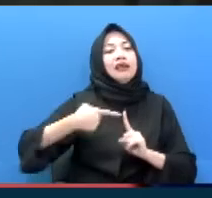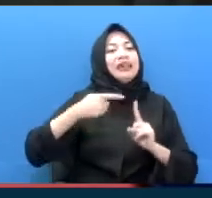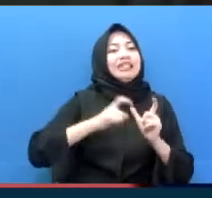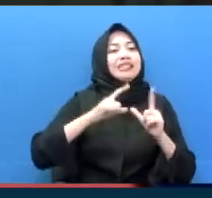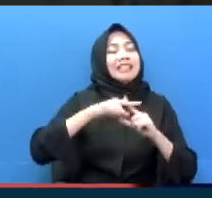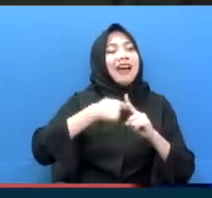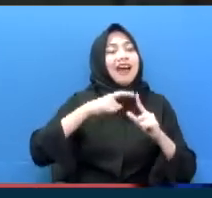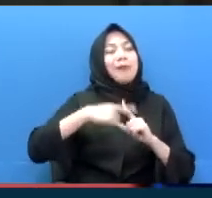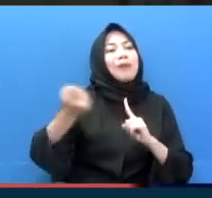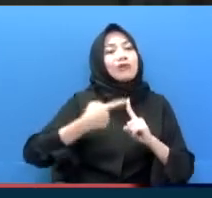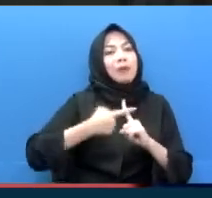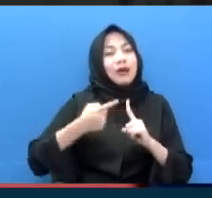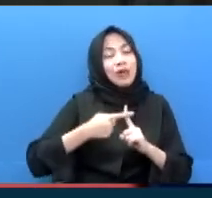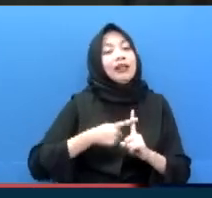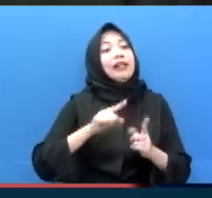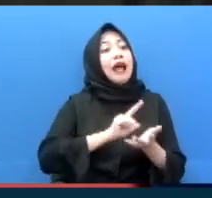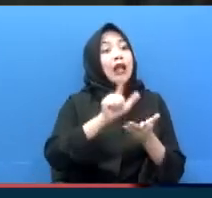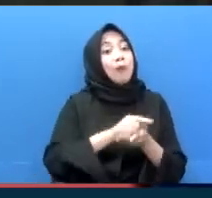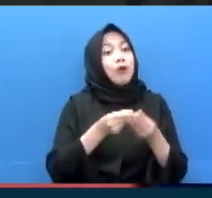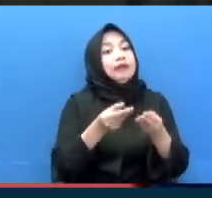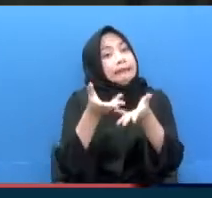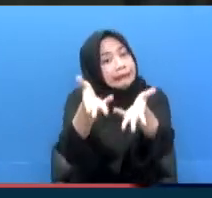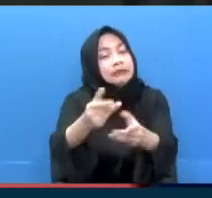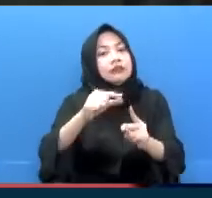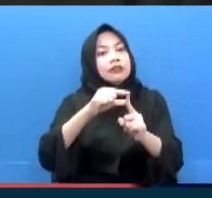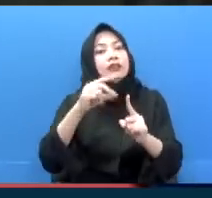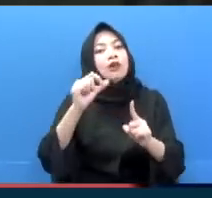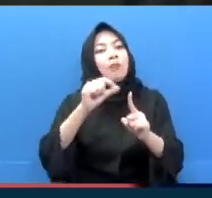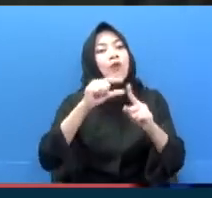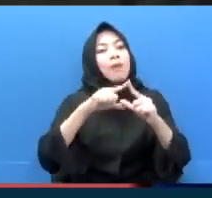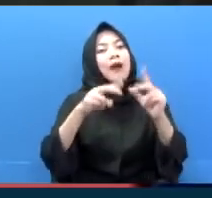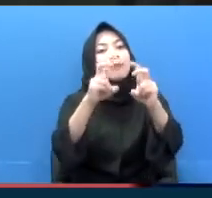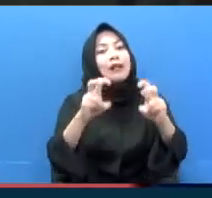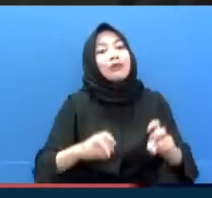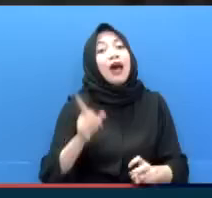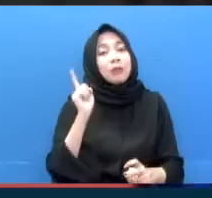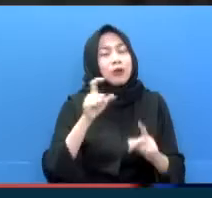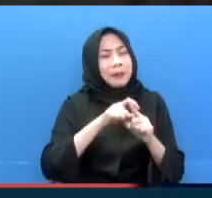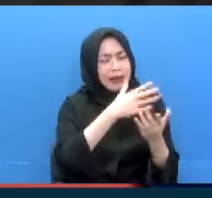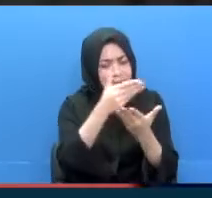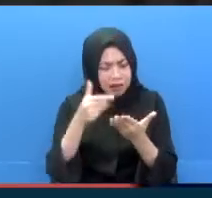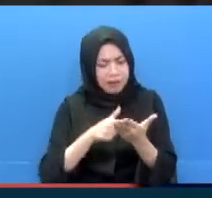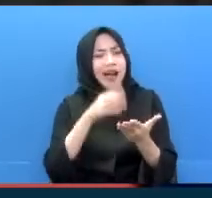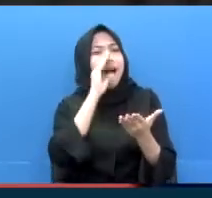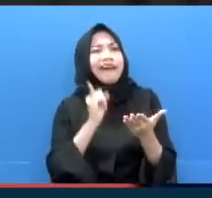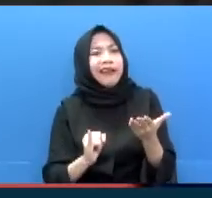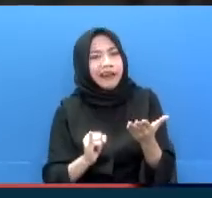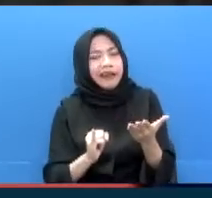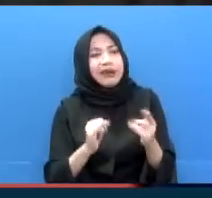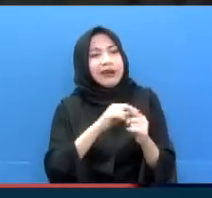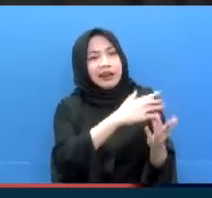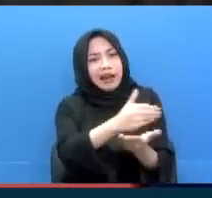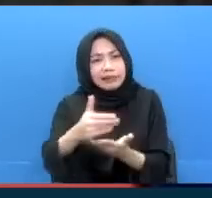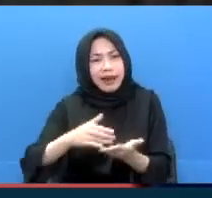Propam yang mendalami daripada laporan kita Kami menemukan kejanggalan-kejanggalan data yang ada dari peristiwa Seperti apa di